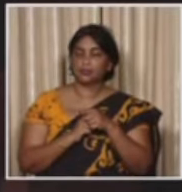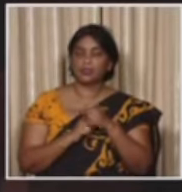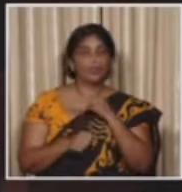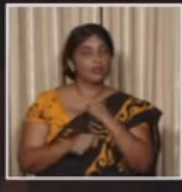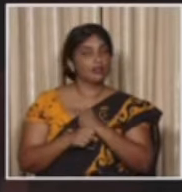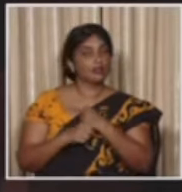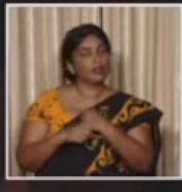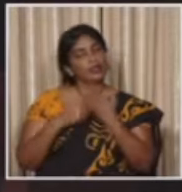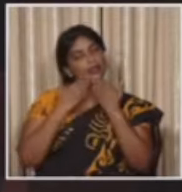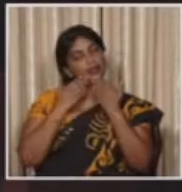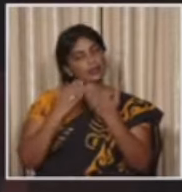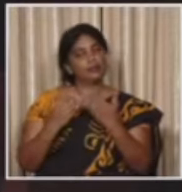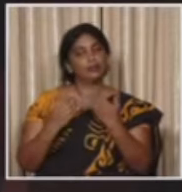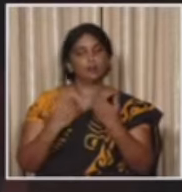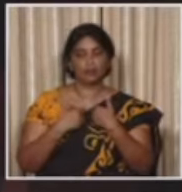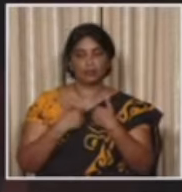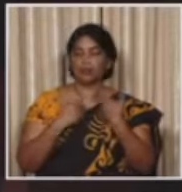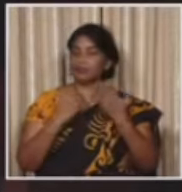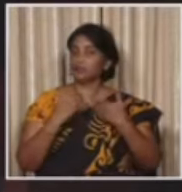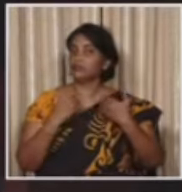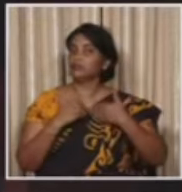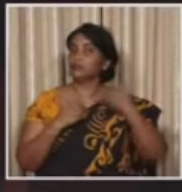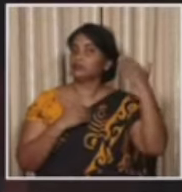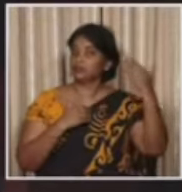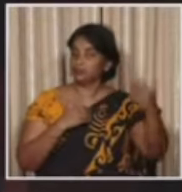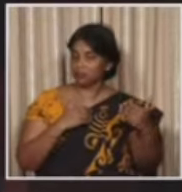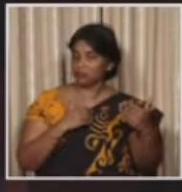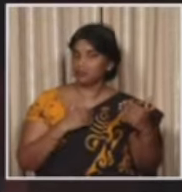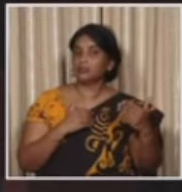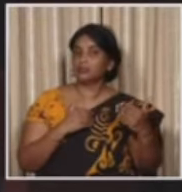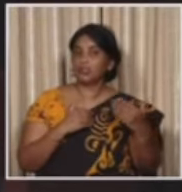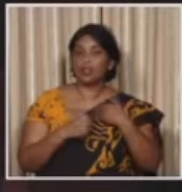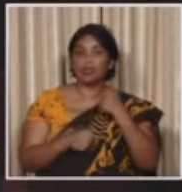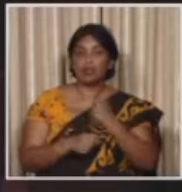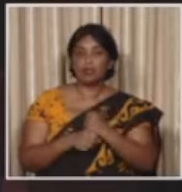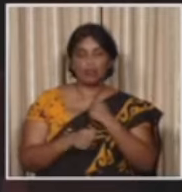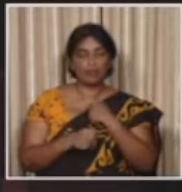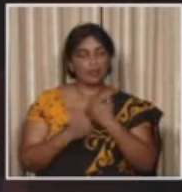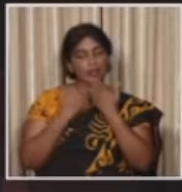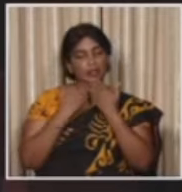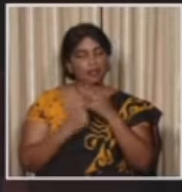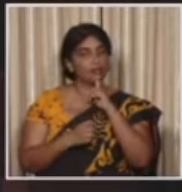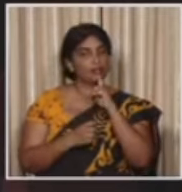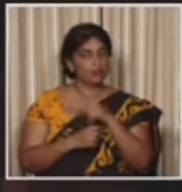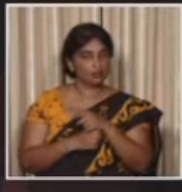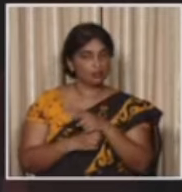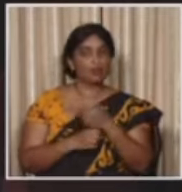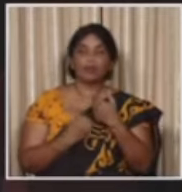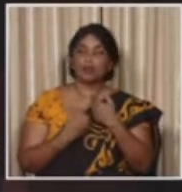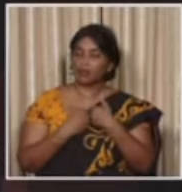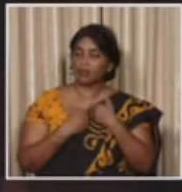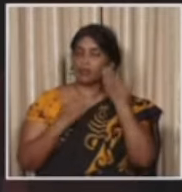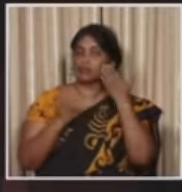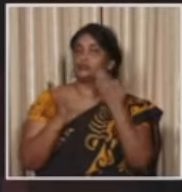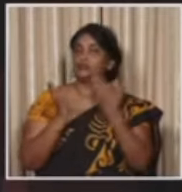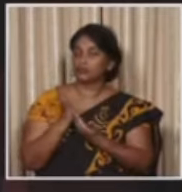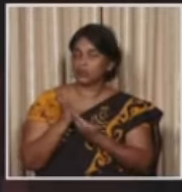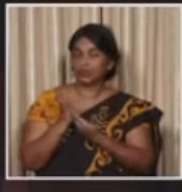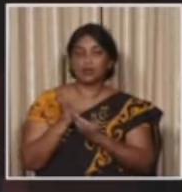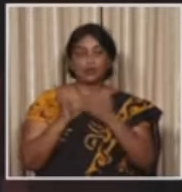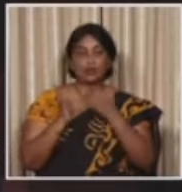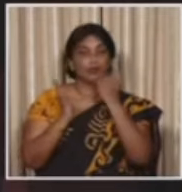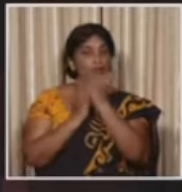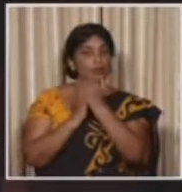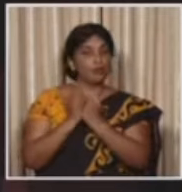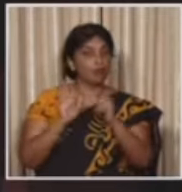රජයට ස්තුතිවන්ත වෙනවා. මංගින් ඔබට ගිහිල්ලා මම රජයට ප්‍රශංසා කරනවා අපි ඉදිරිපත් කරන සංශෝධන හතටත්